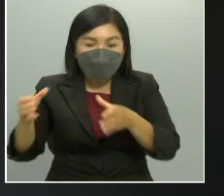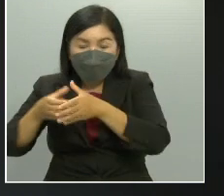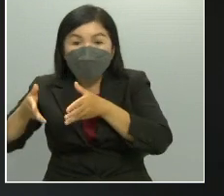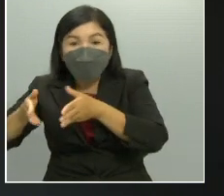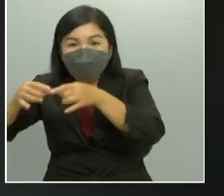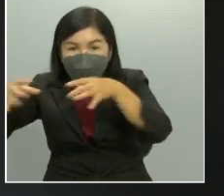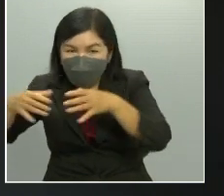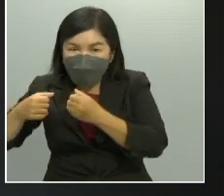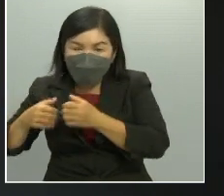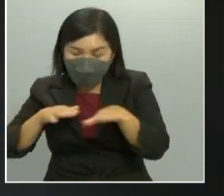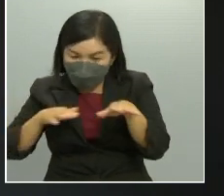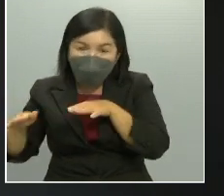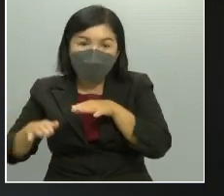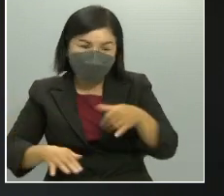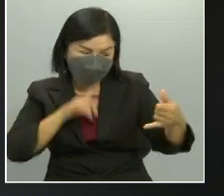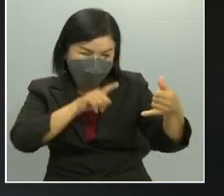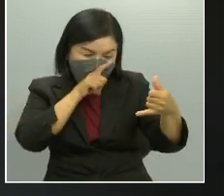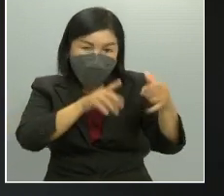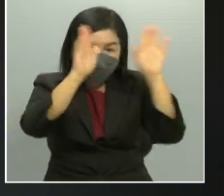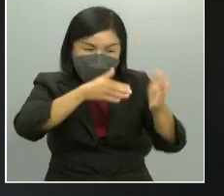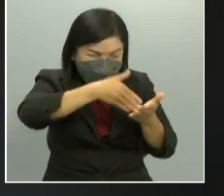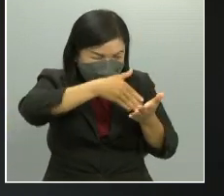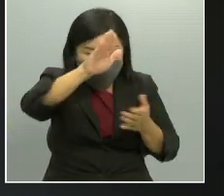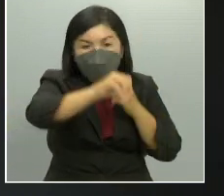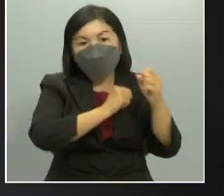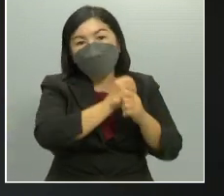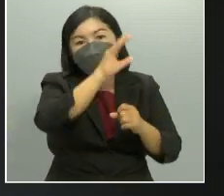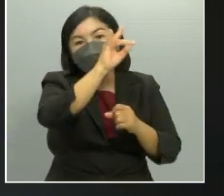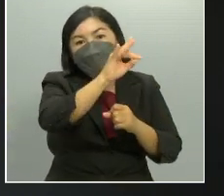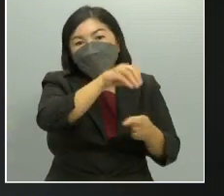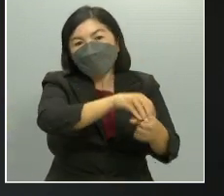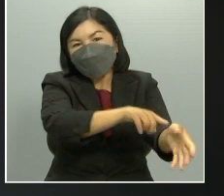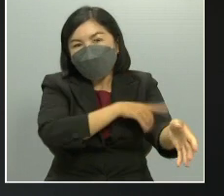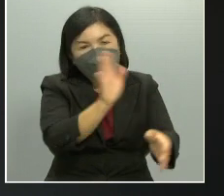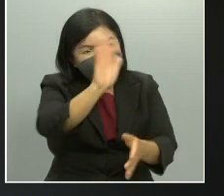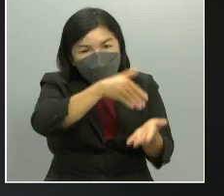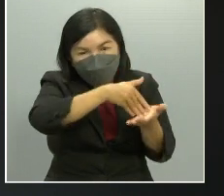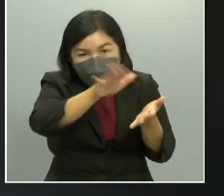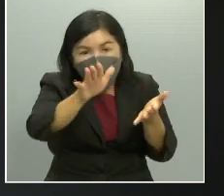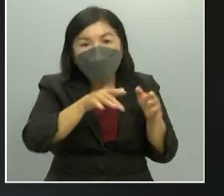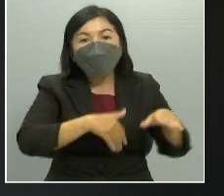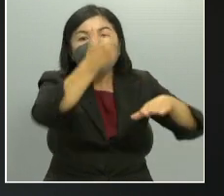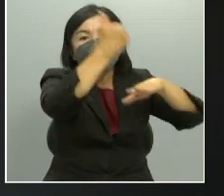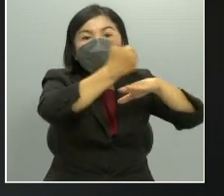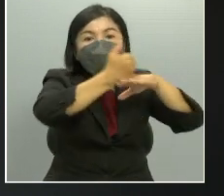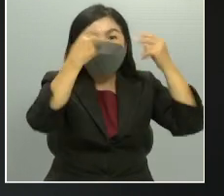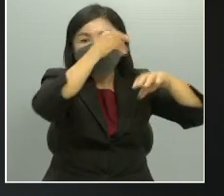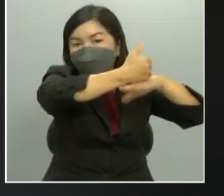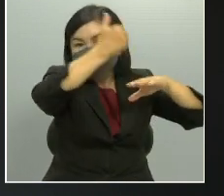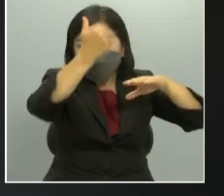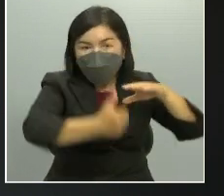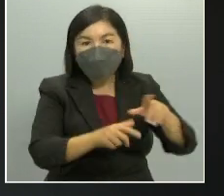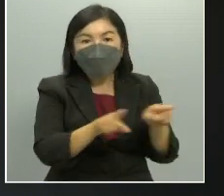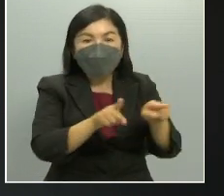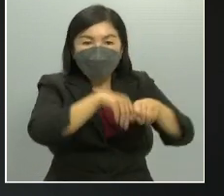ชนต้องไล่เผด็จการ 8ปีสูบเลือดประชาชนต่อไปยุทธการเด็ดหัวสอยนั่งร้านพร้อมปฏิบัติการ